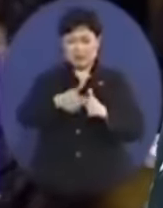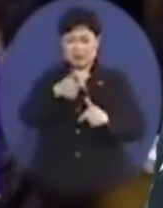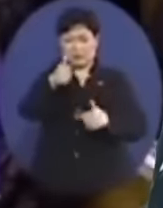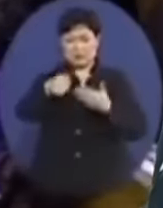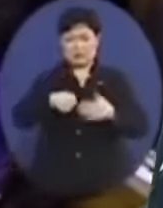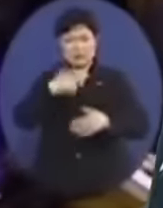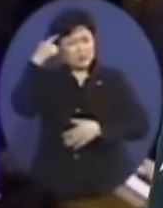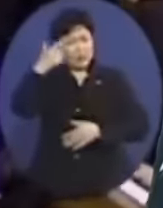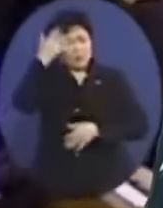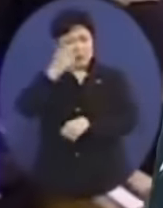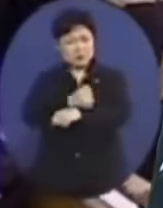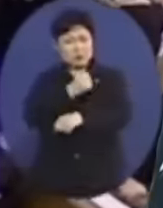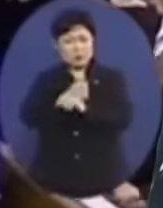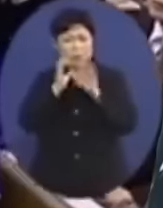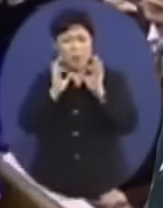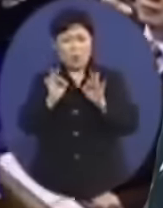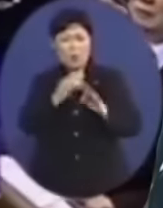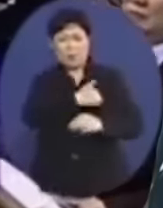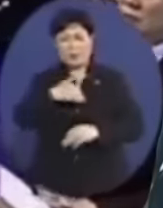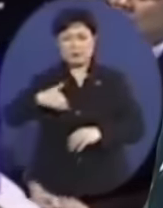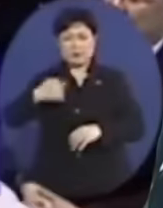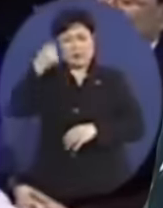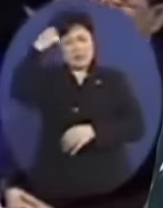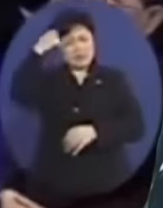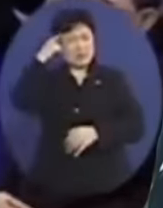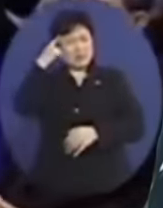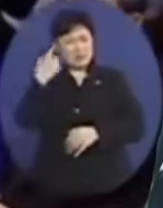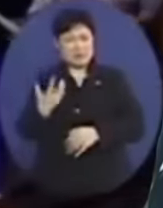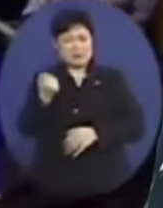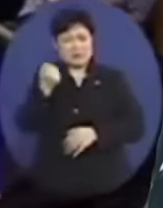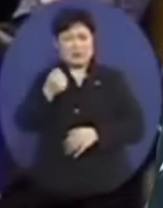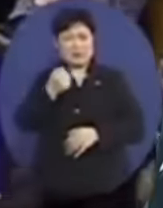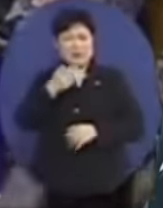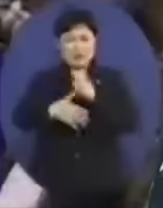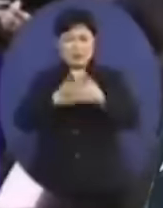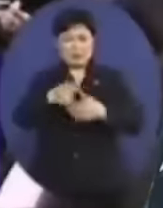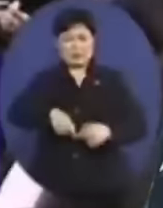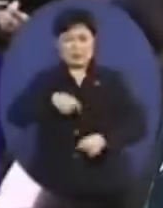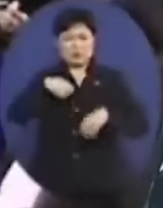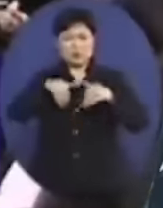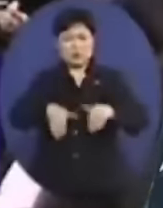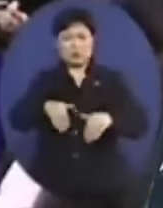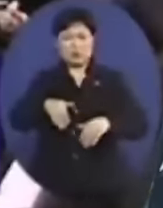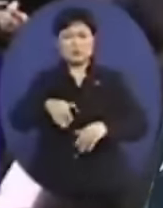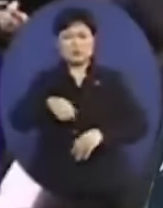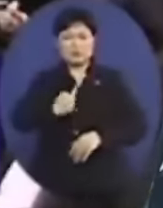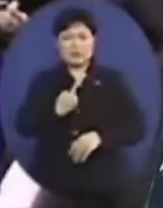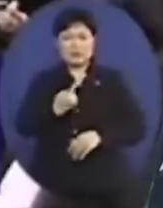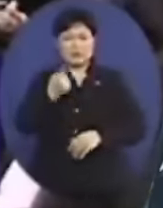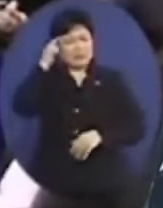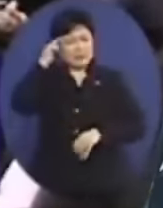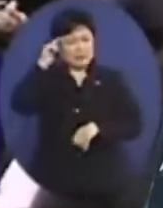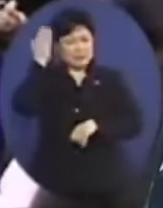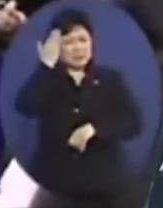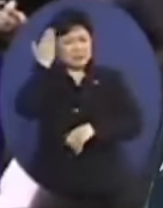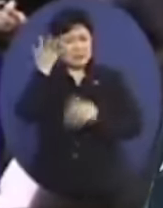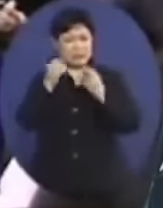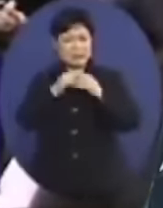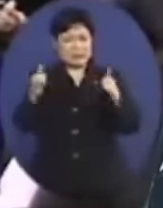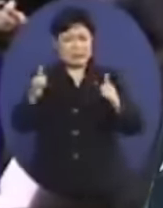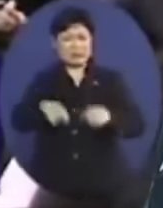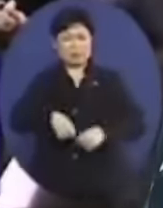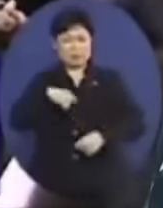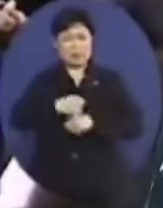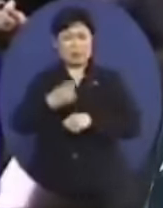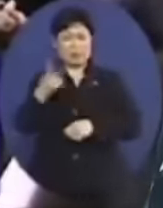영혼의 수고한 것을 보고 만족하게 길 것이라 나의 의로운 종이 자기 지식으로 많은 사람을 의롭게